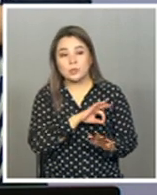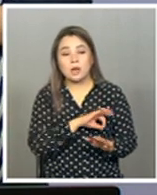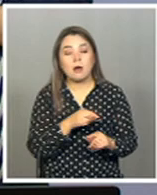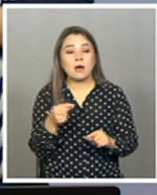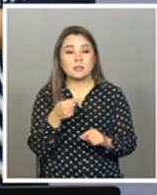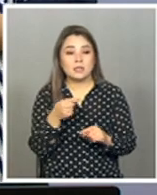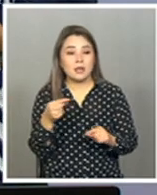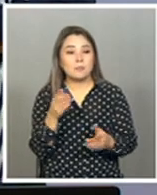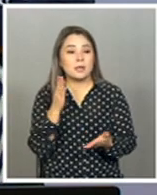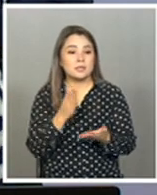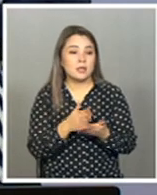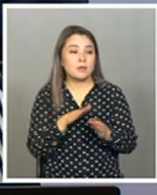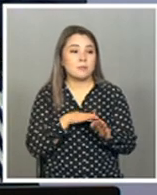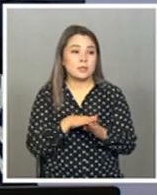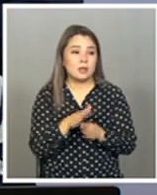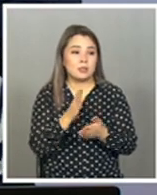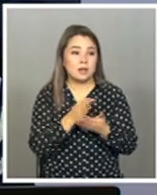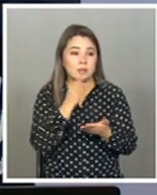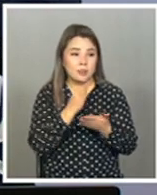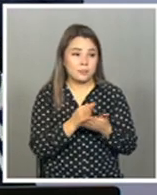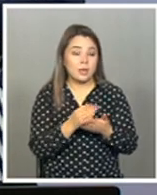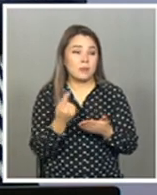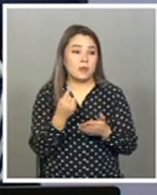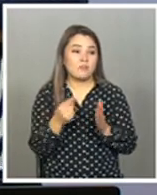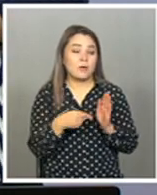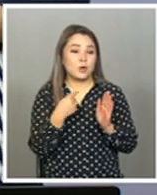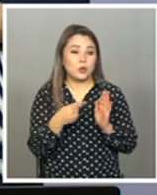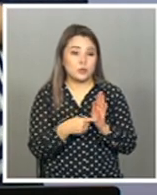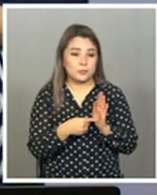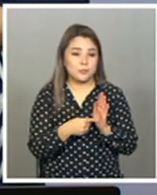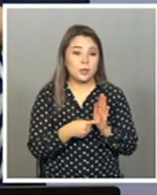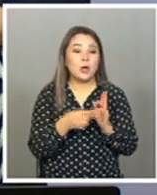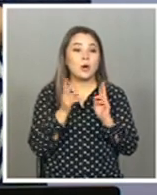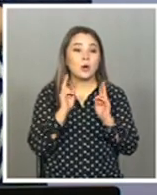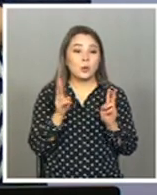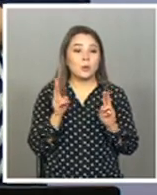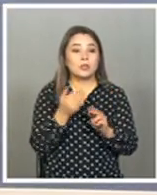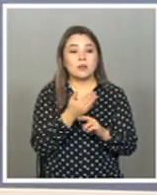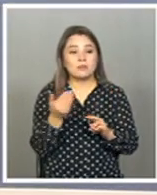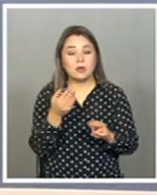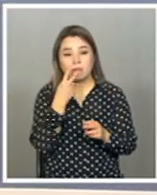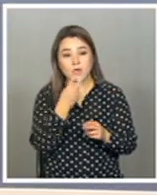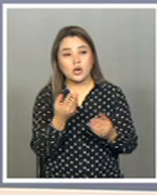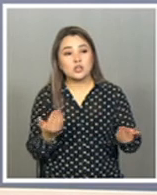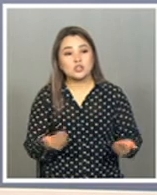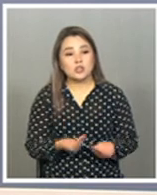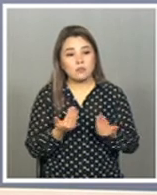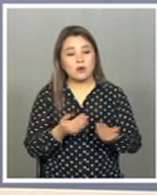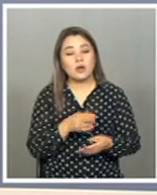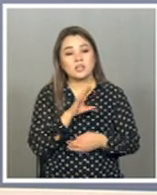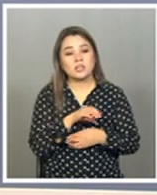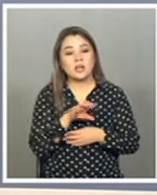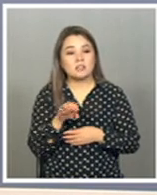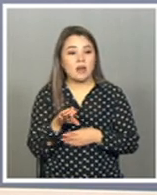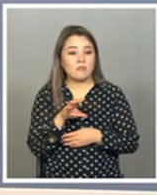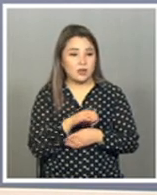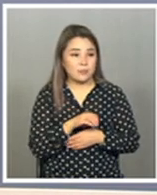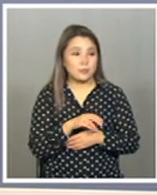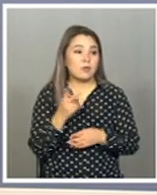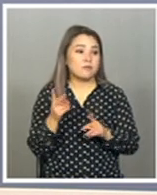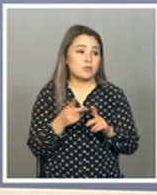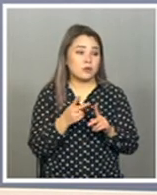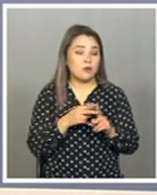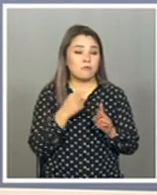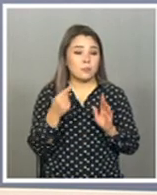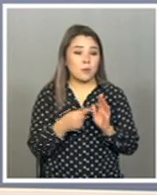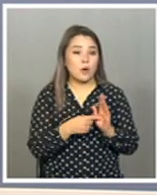отрицательные местоимения. Первый вопрос. Кто из вас видел живого динозавра? Второй вопрос.